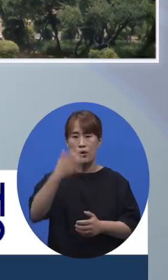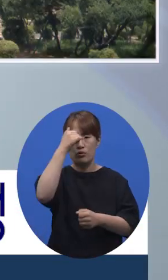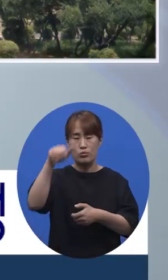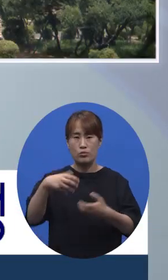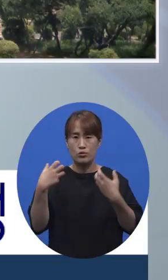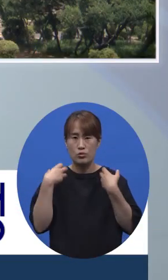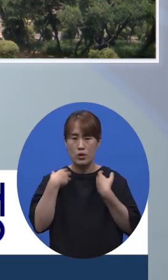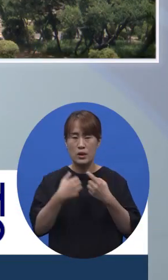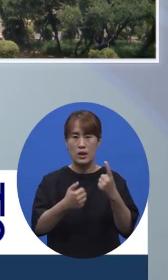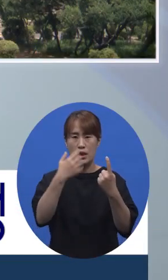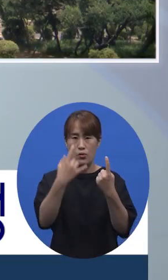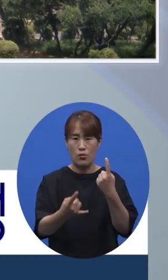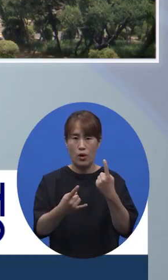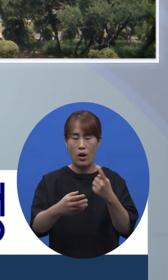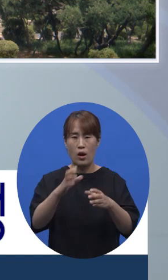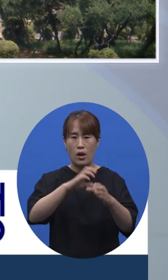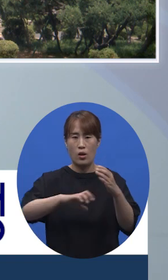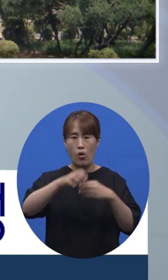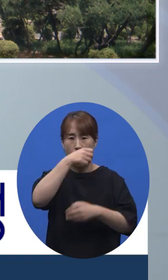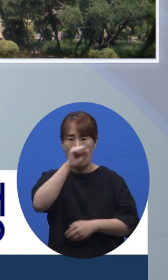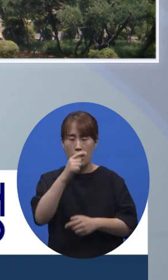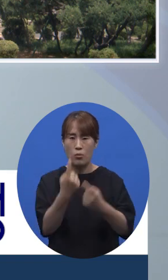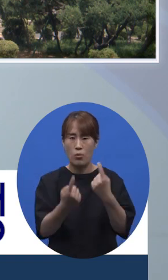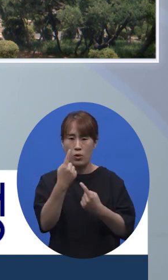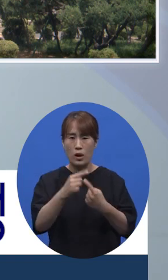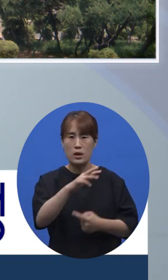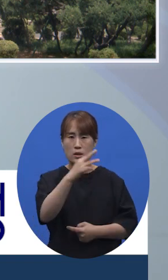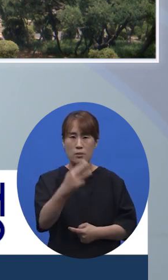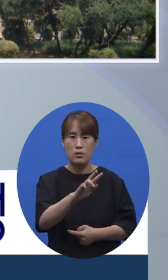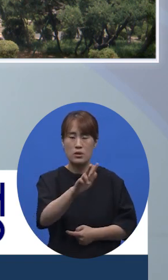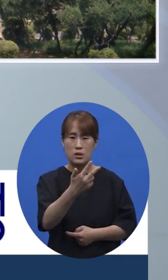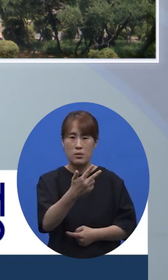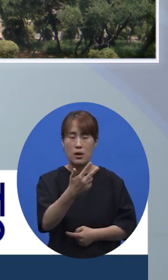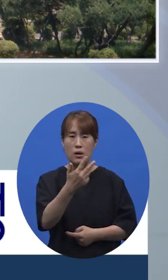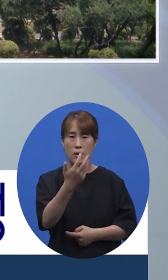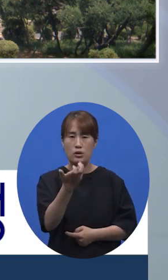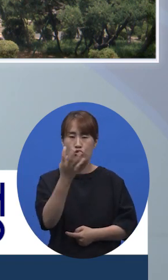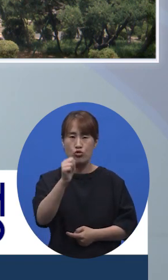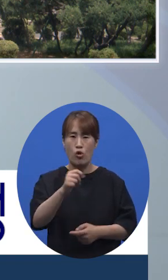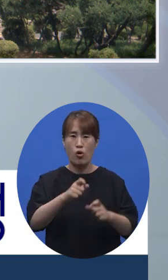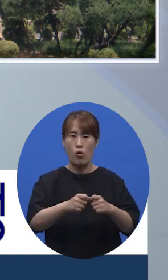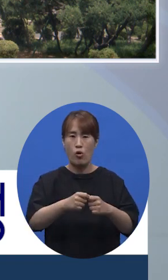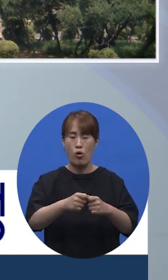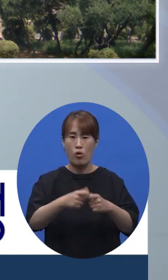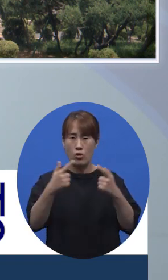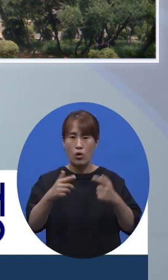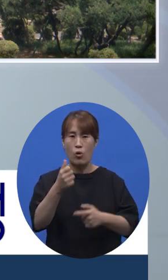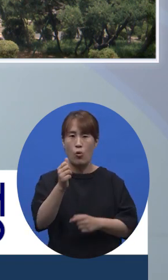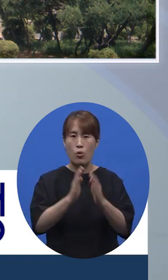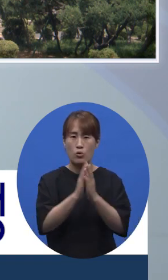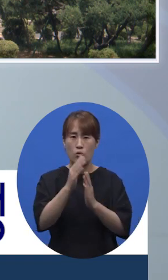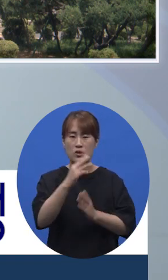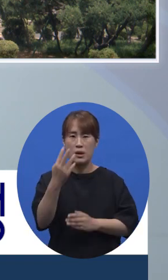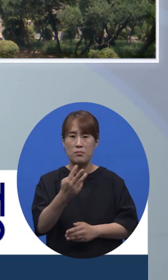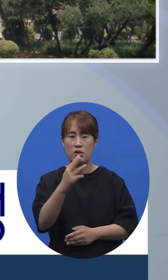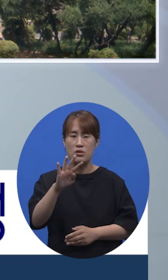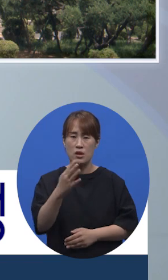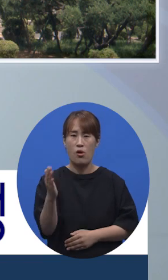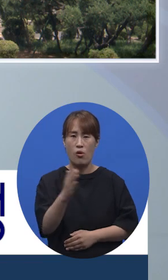충성 붙드는 제 1회 추가경정예산안 보다 3789 억 원이 늘어난 5조